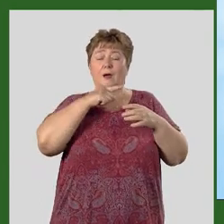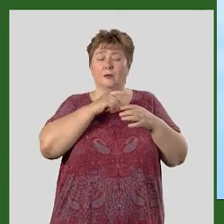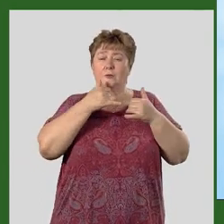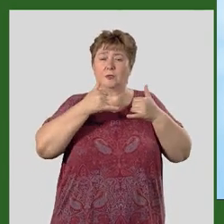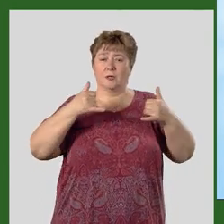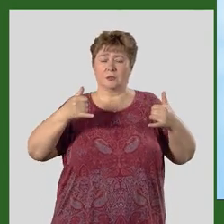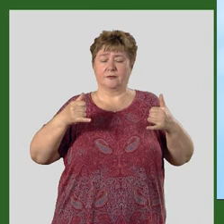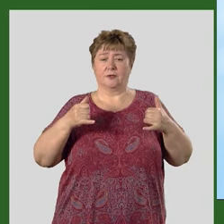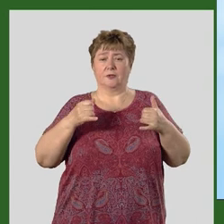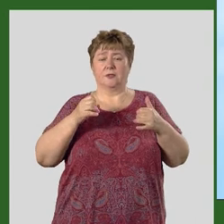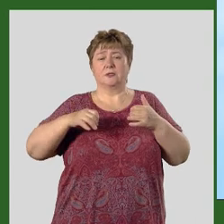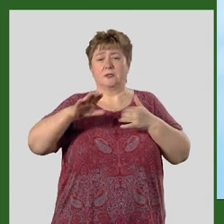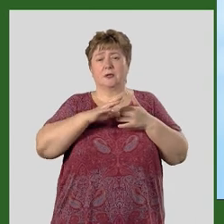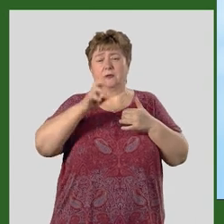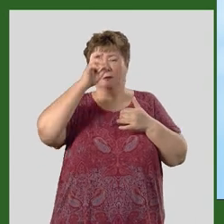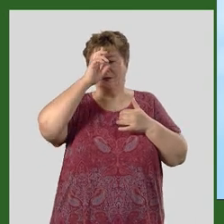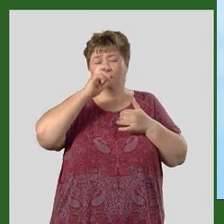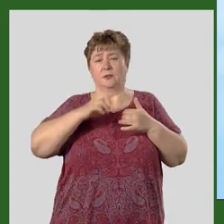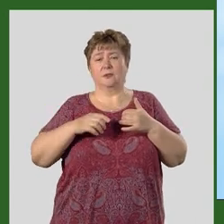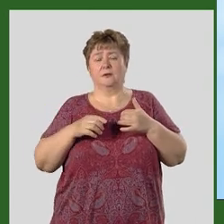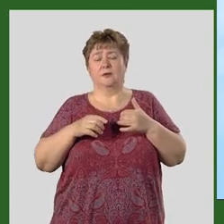Экономически развитые государства.